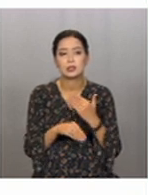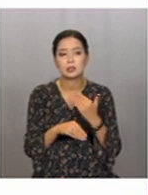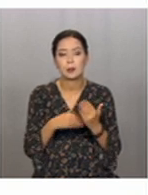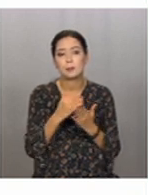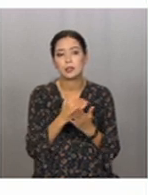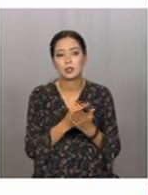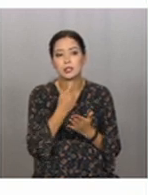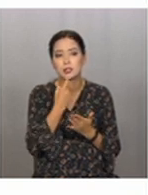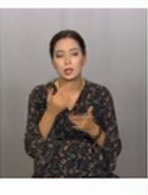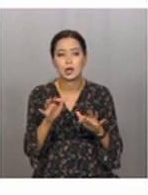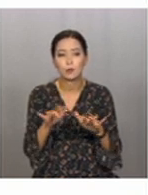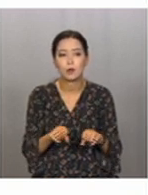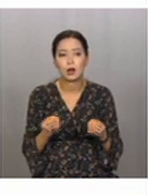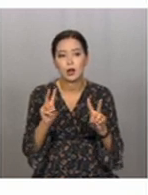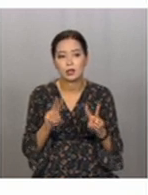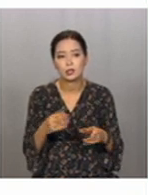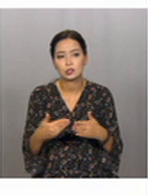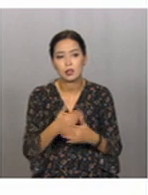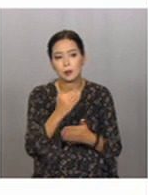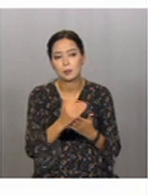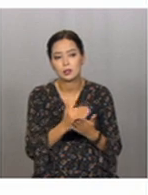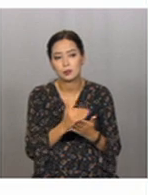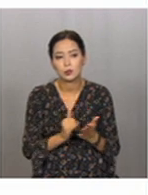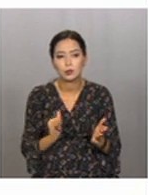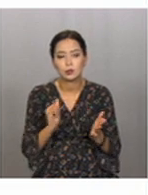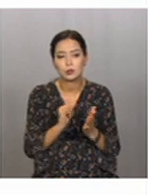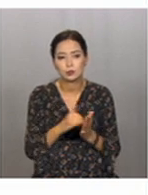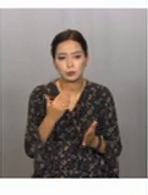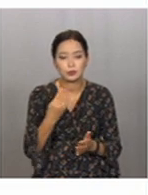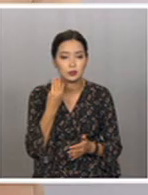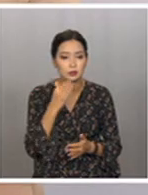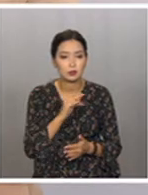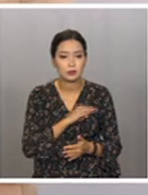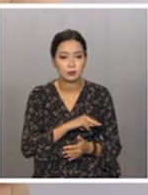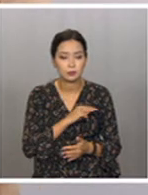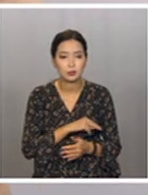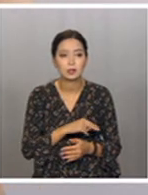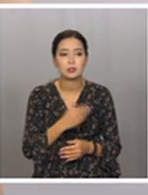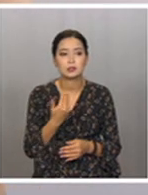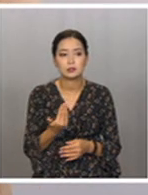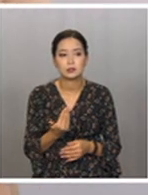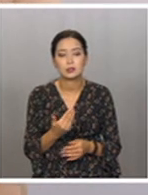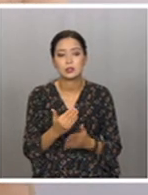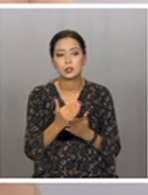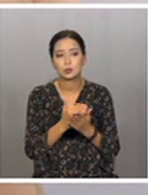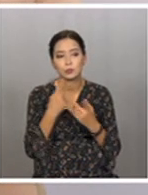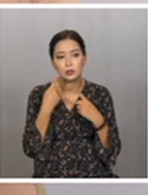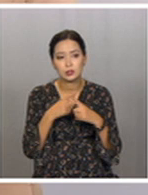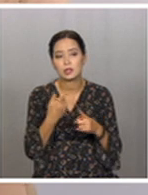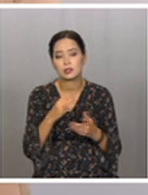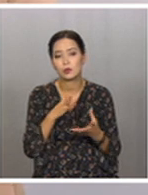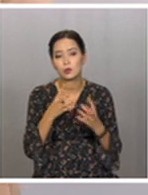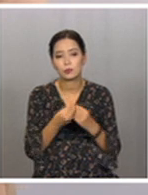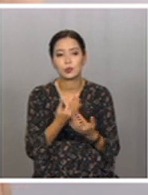тілінде компьютерге арналған жаңа бағдарлама құруға ықпал етеді. Инструменталдық бағдарламалық